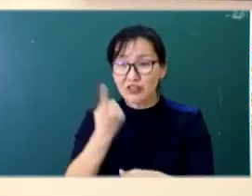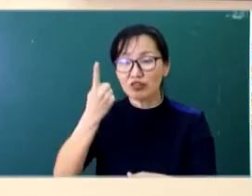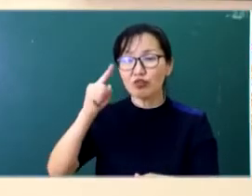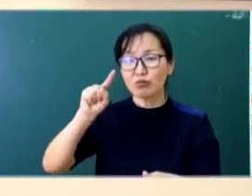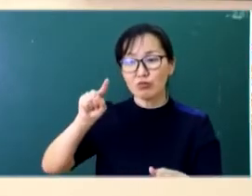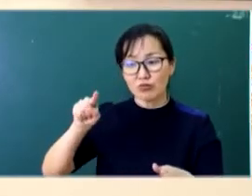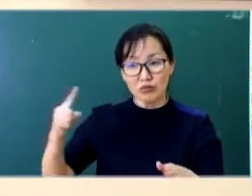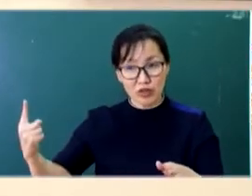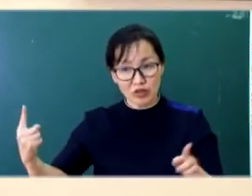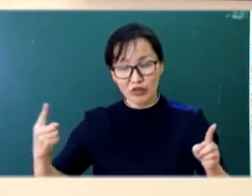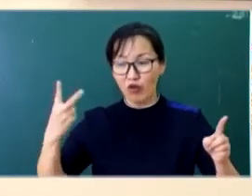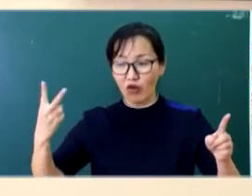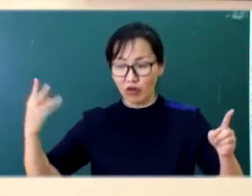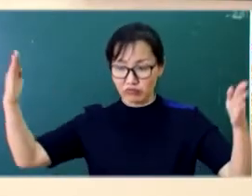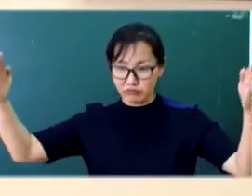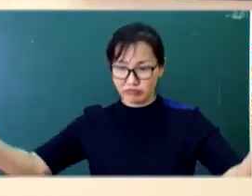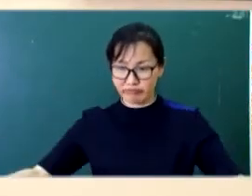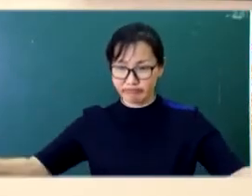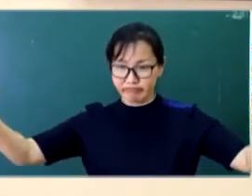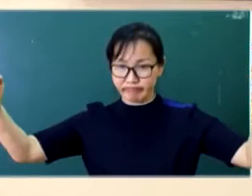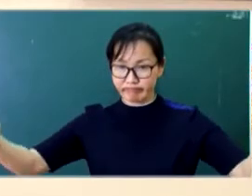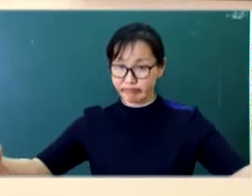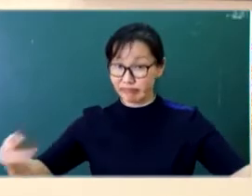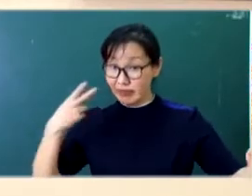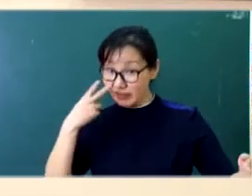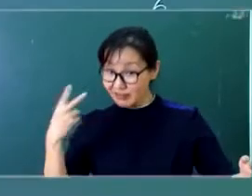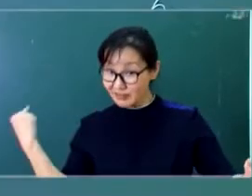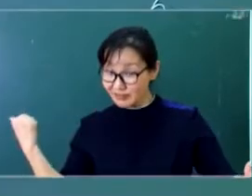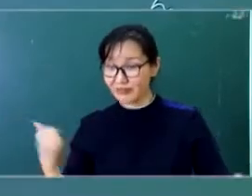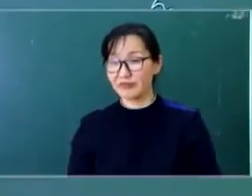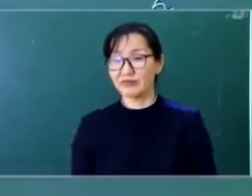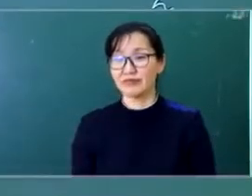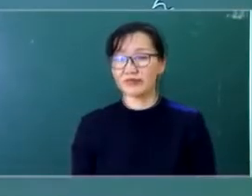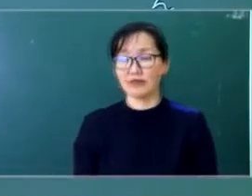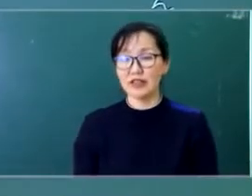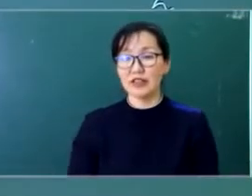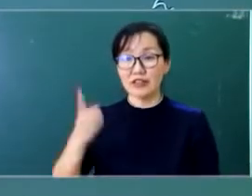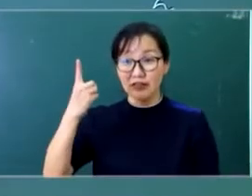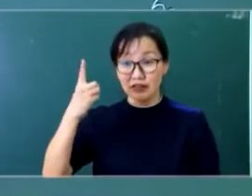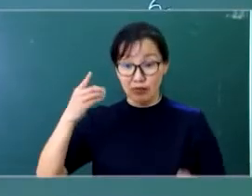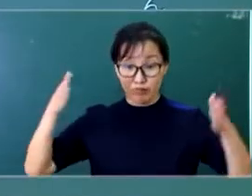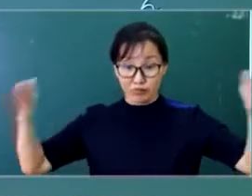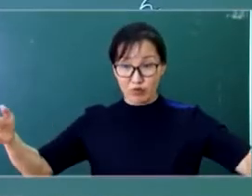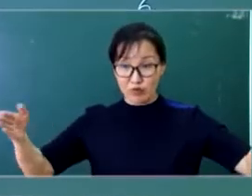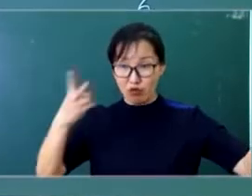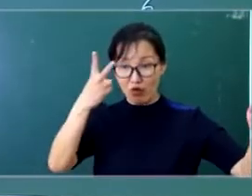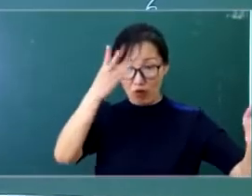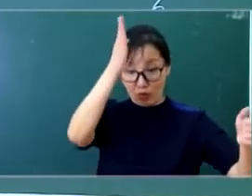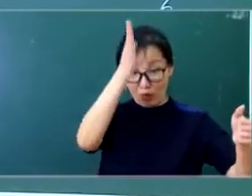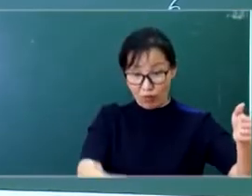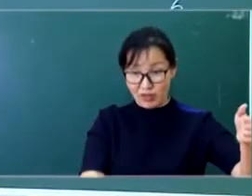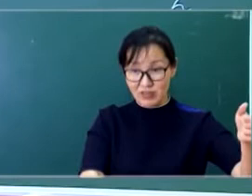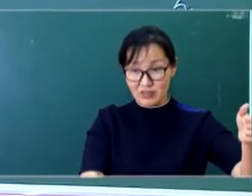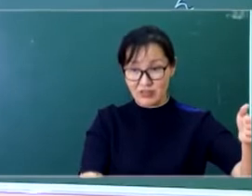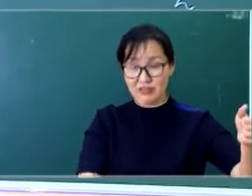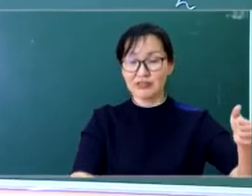1/10.5. За энэ яг хагасын багшнынд дэмдгэлчээ. За тэгвэл тоон шулуунаа бид нар би бол 2 хуваацсан.